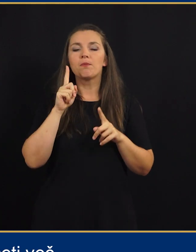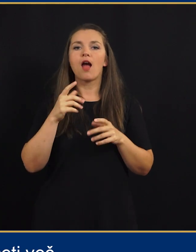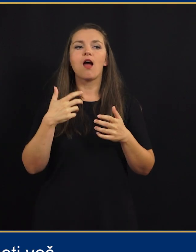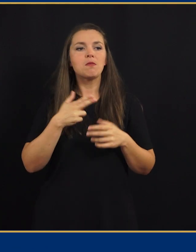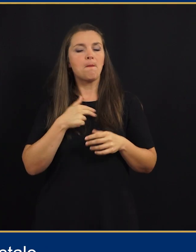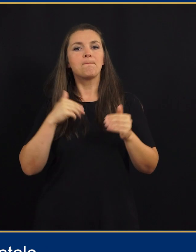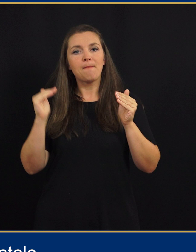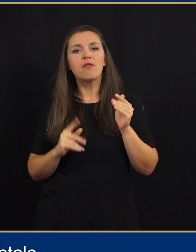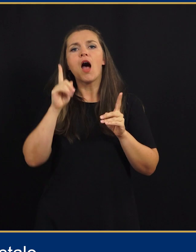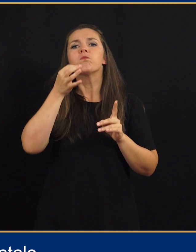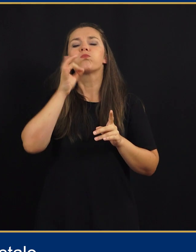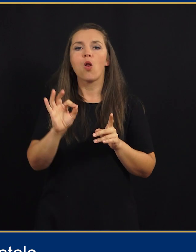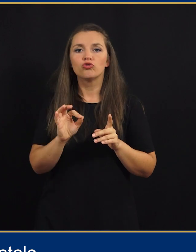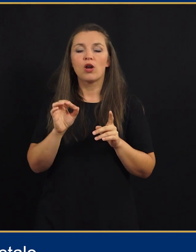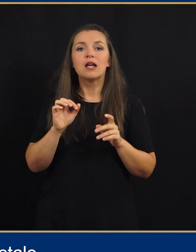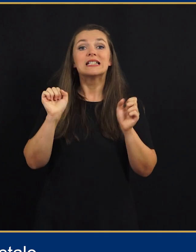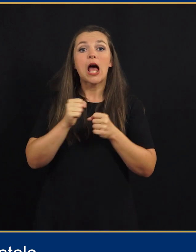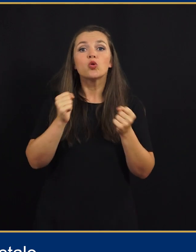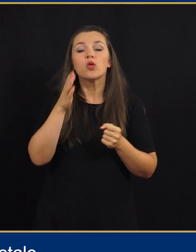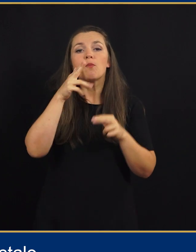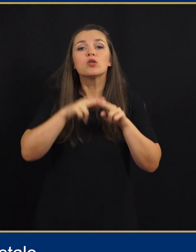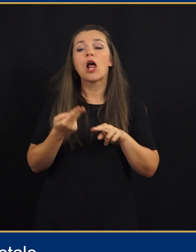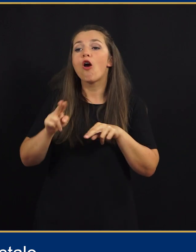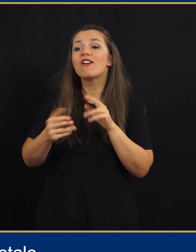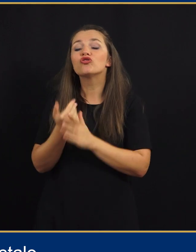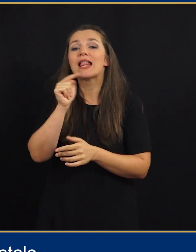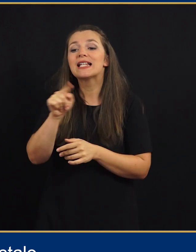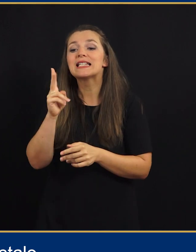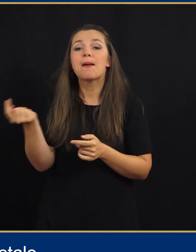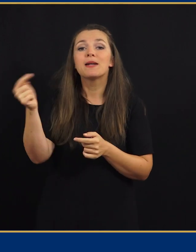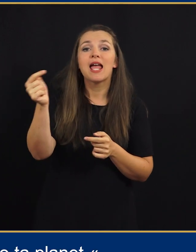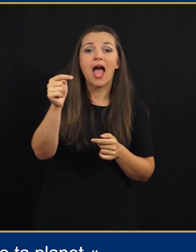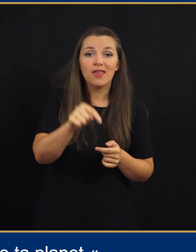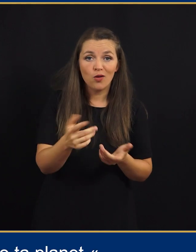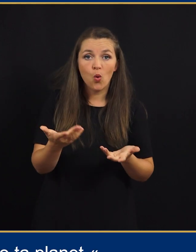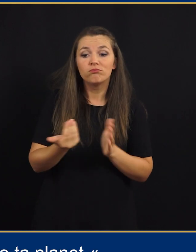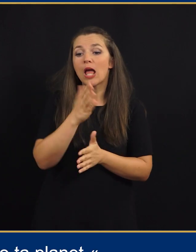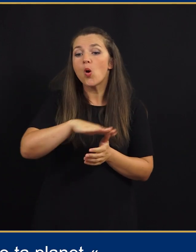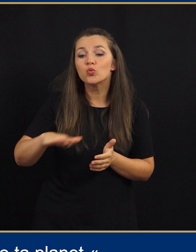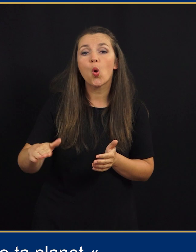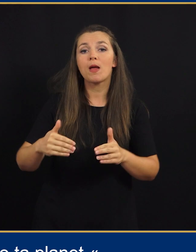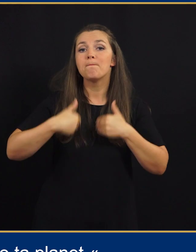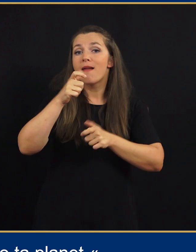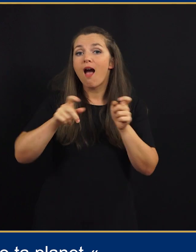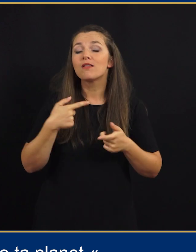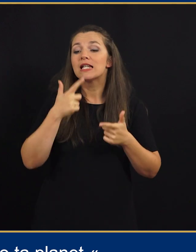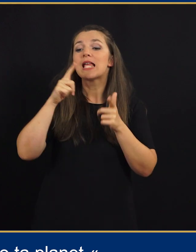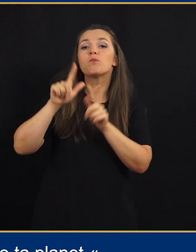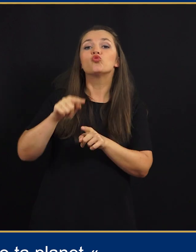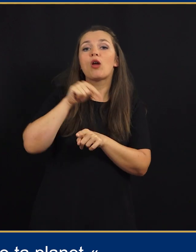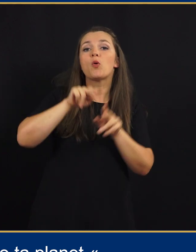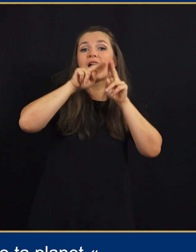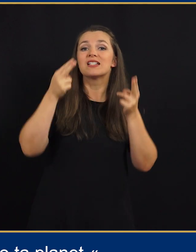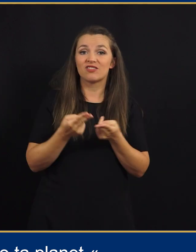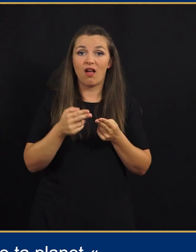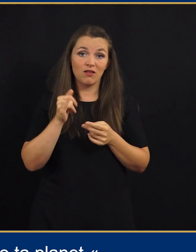bolje. Imeti manj zato, da bo več ostalo za tiste, ki prihajajo za nami, za otroke in mlade, ki jim zapuščamo ta